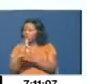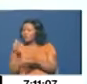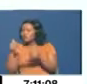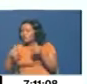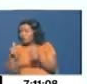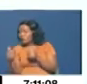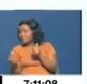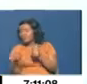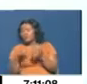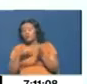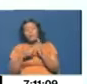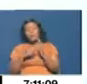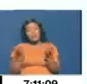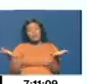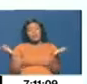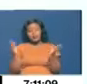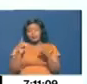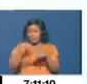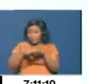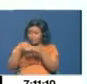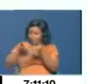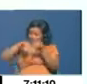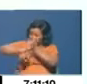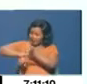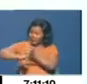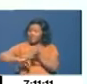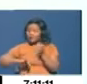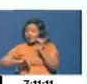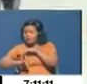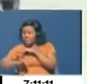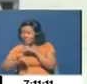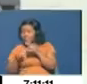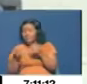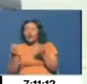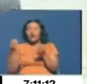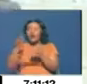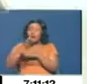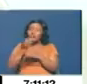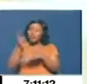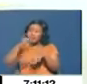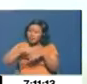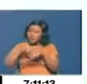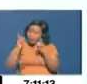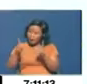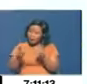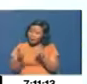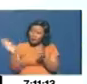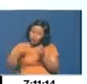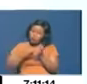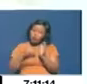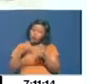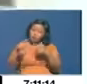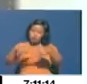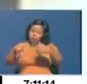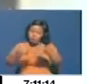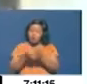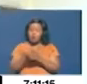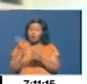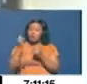hivyo inafaa pale kwenye ndoa pia baada ya muda murudishe. La mwisho ni